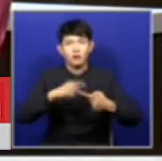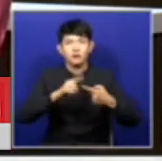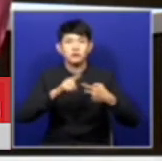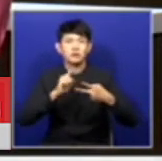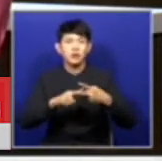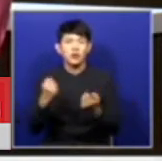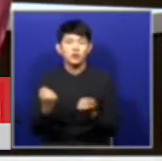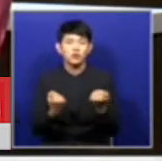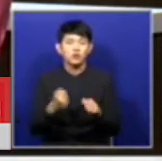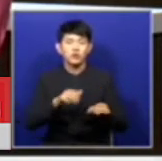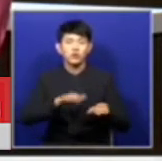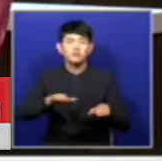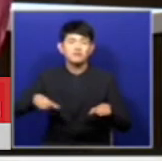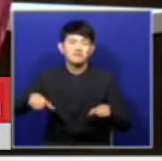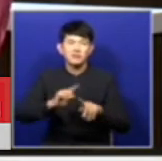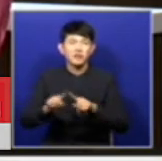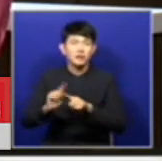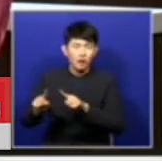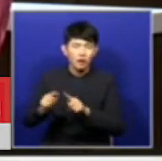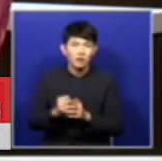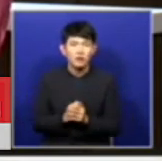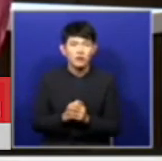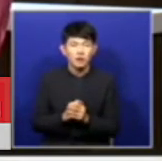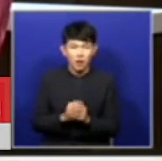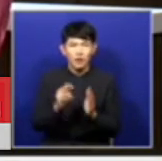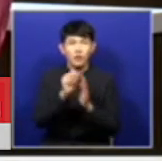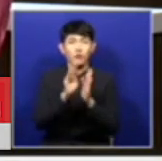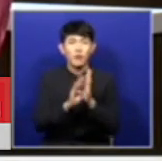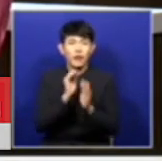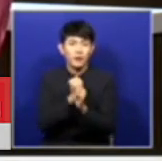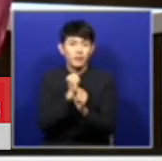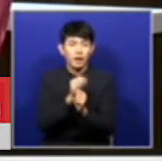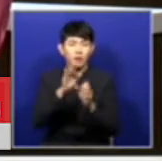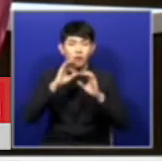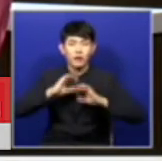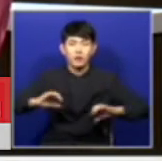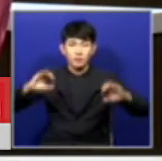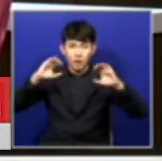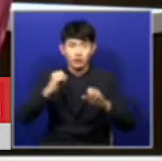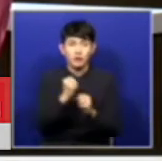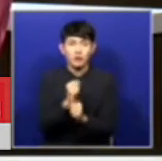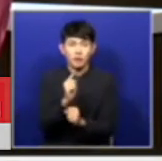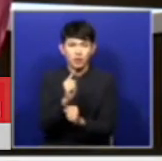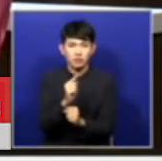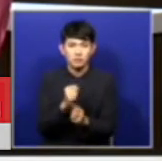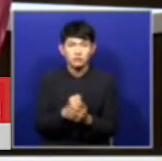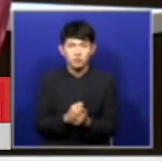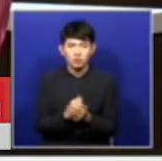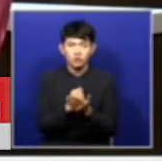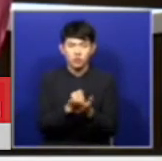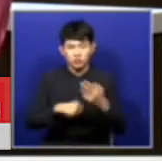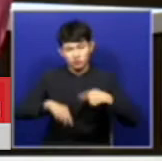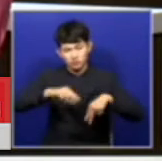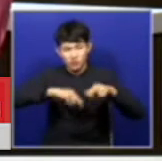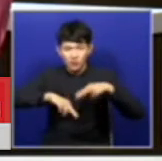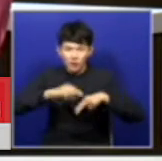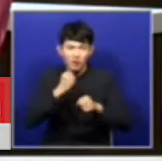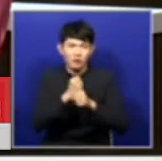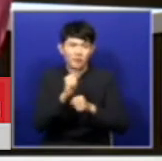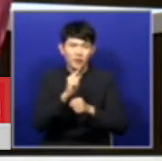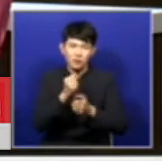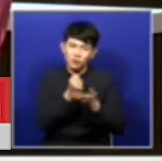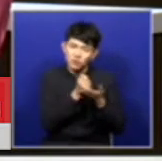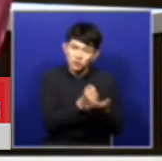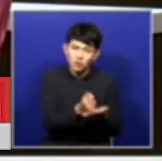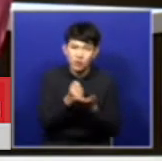องนั่นแหละนะครับซึ่งนโยบายของภาครัฐเนี่ยก็ควรจะต้อง กำกับไปในทิศทางที่จะสามารถเอื้ออำนว